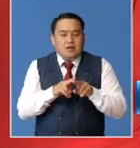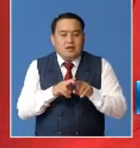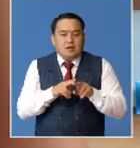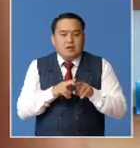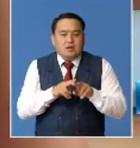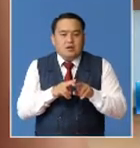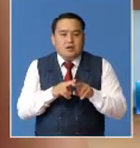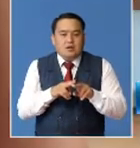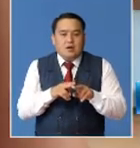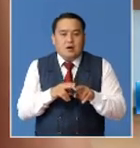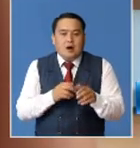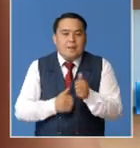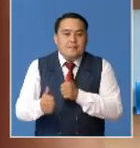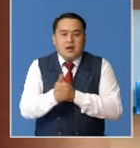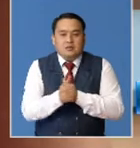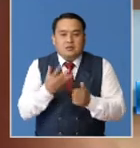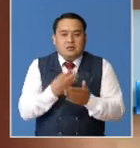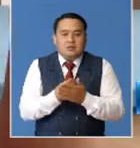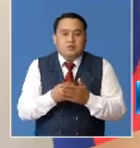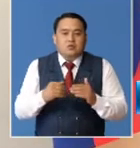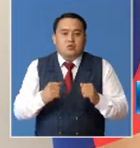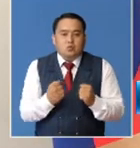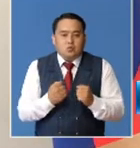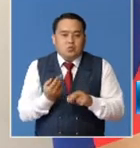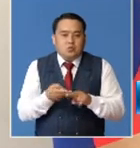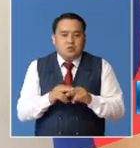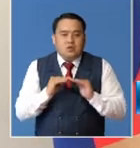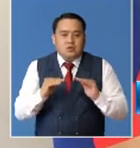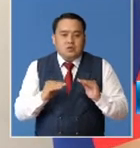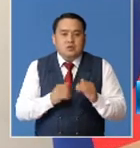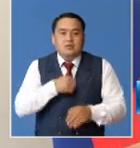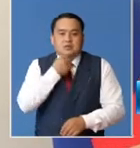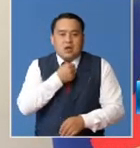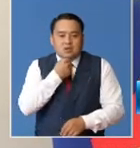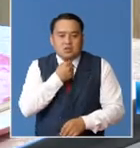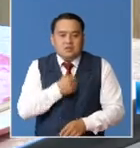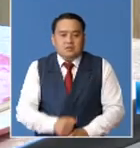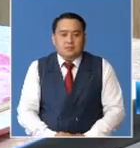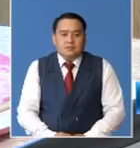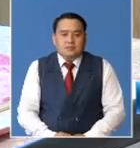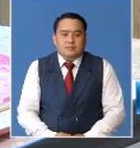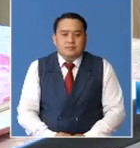теперь Нурислам опережает не только своих сверстников, но и учеников постарше.